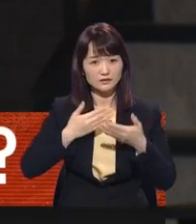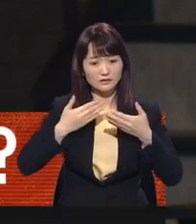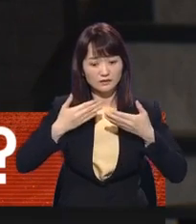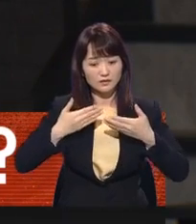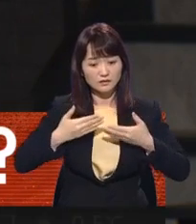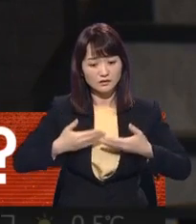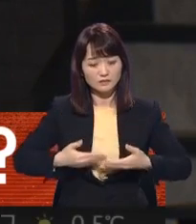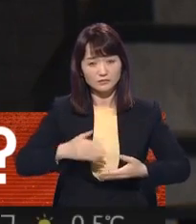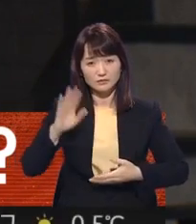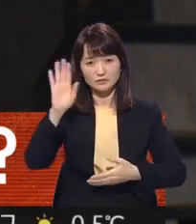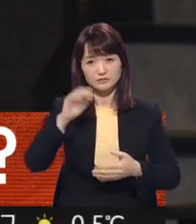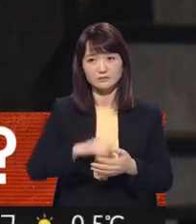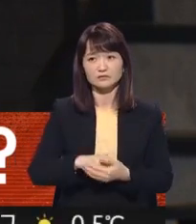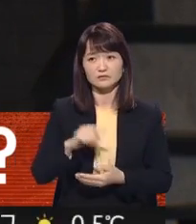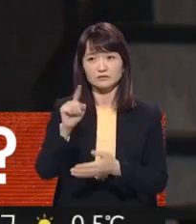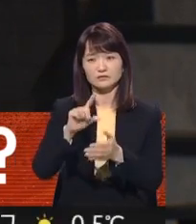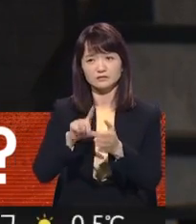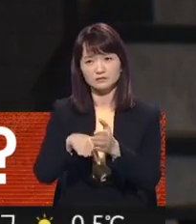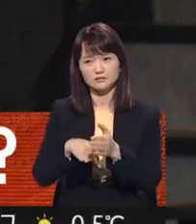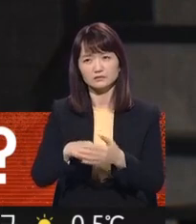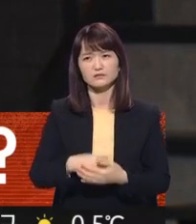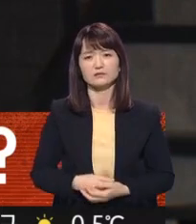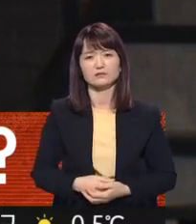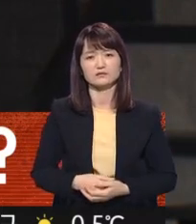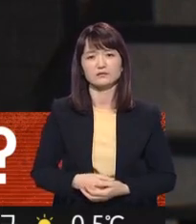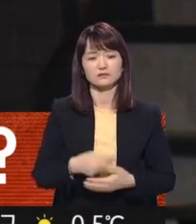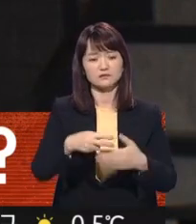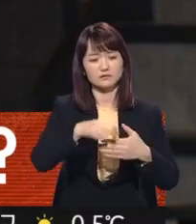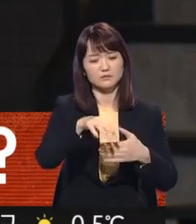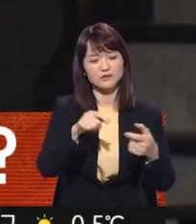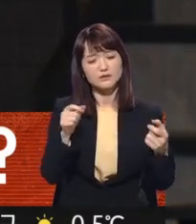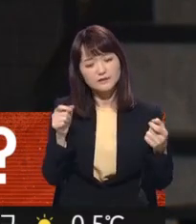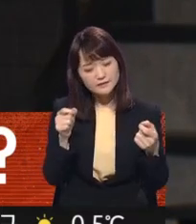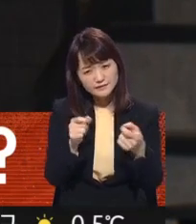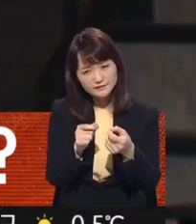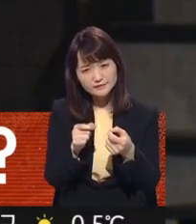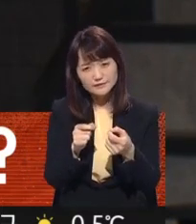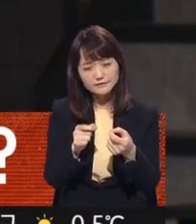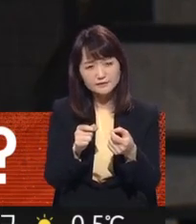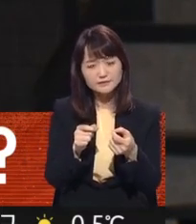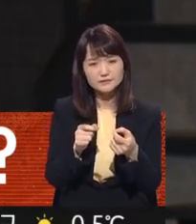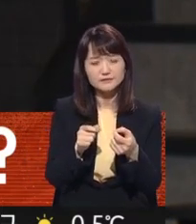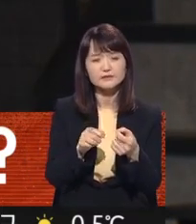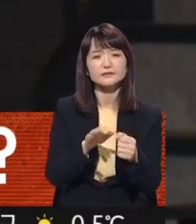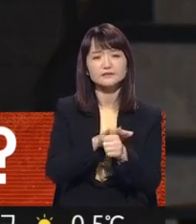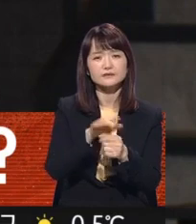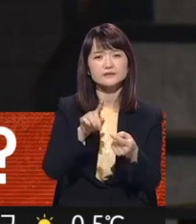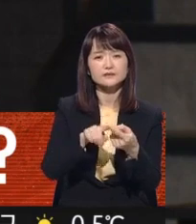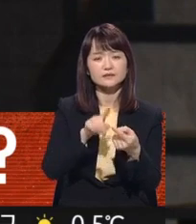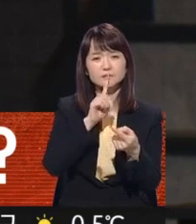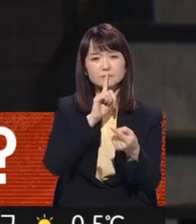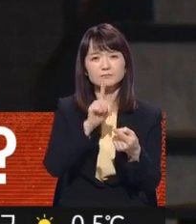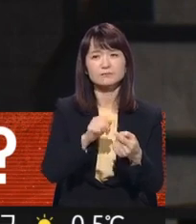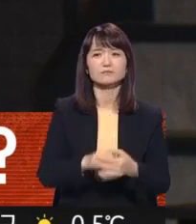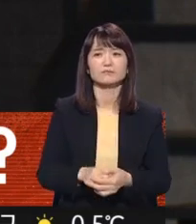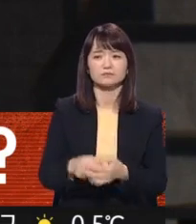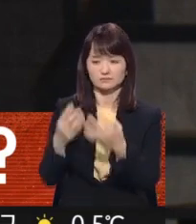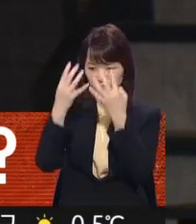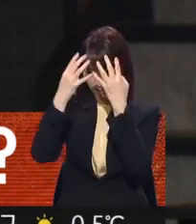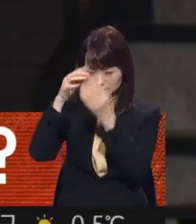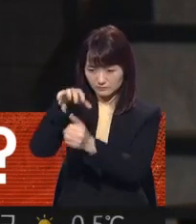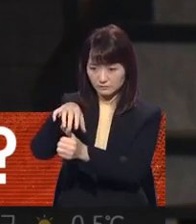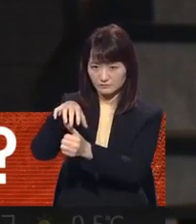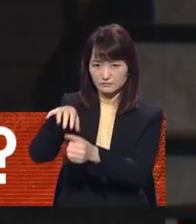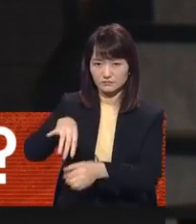보여요 그러니까 어쩔 때는 뭐 나 옆에 뭐 병원 근처에 있어 막 다정다감하게 얘기하다가도 또 지금 이제 교도소에 있을